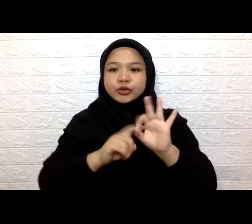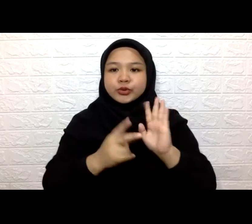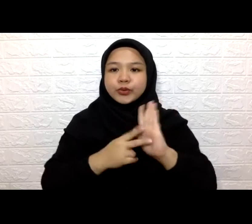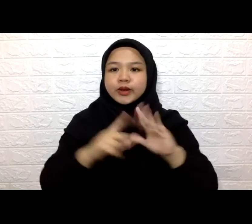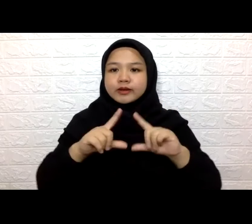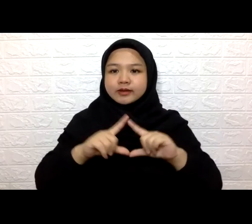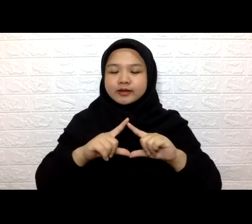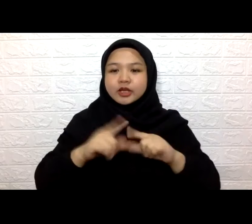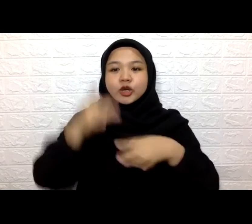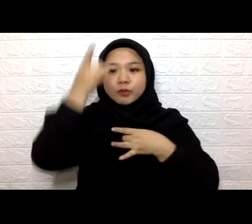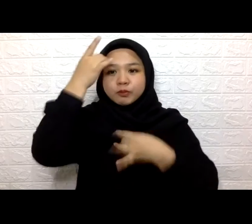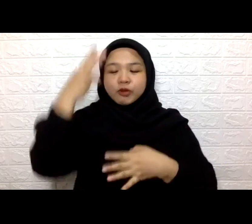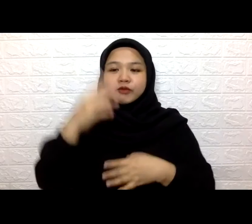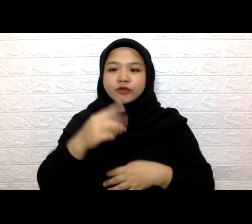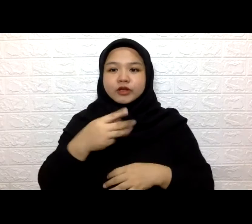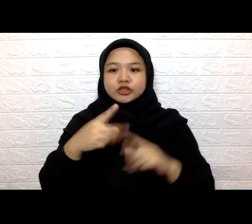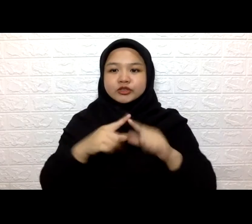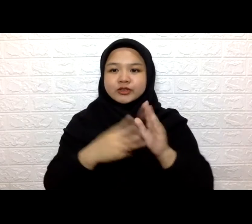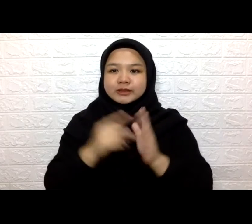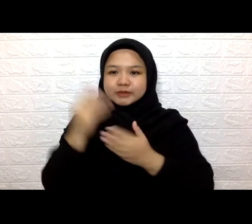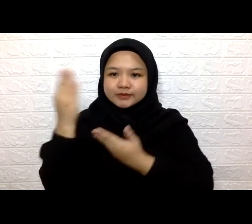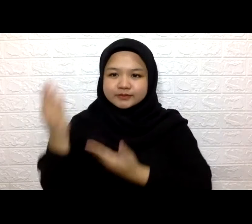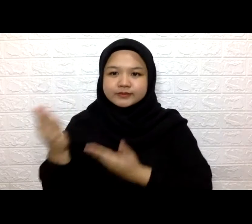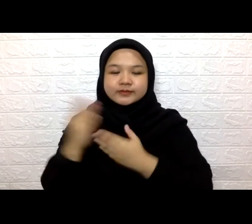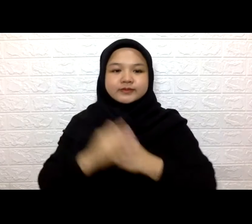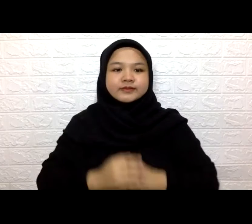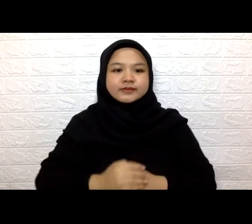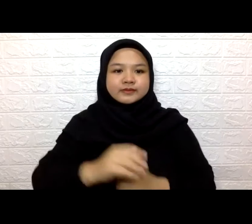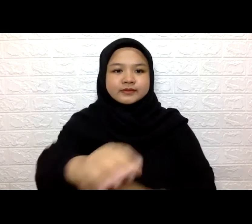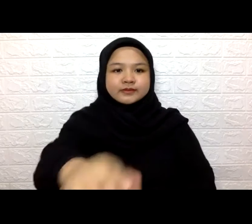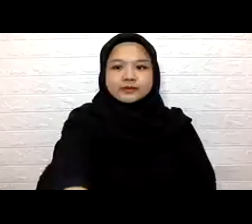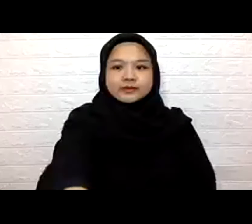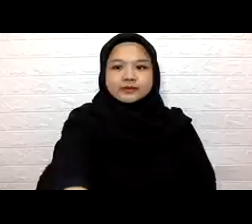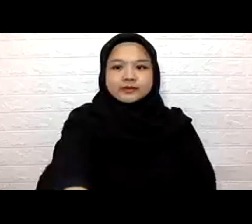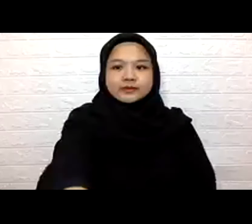Kepada Profesor Rimmer, waktu kami persilahkan.